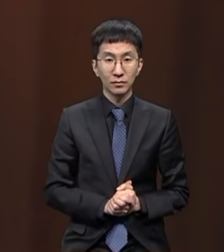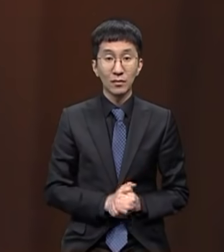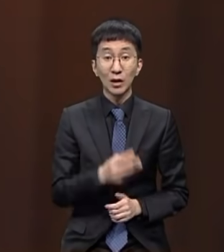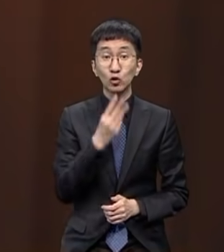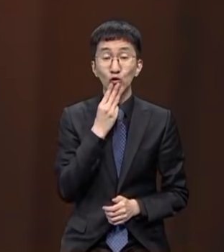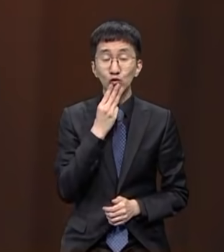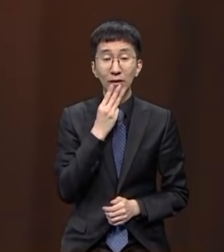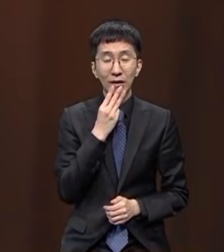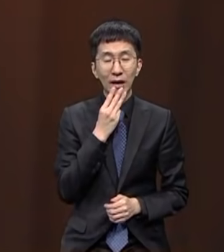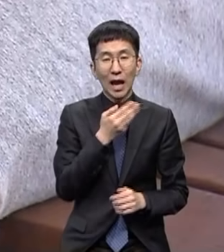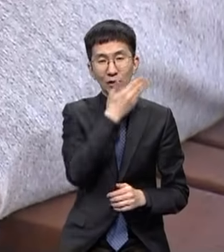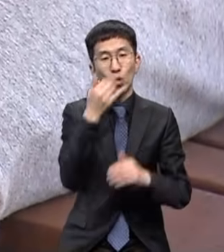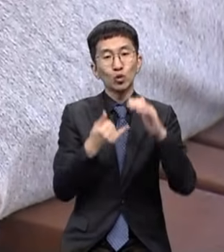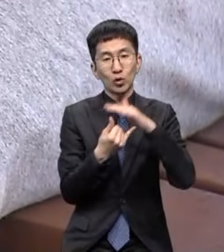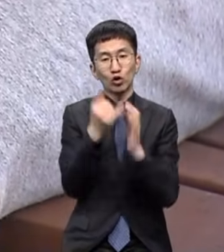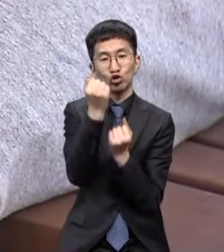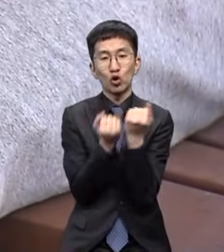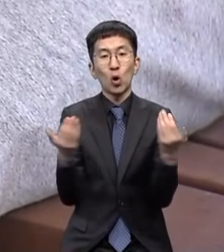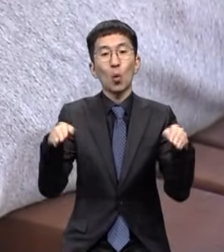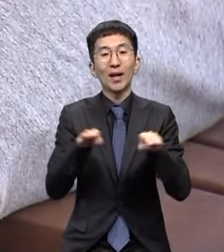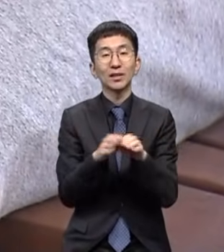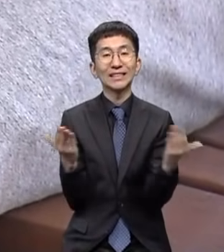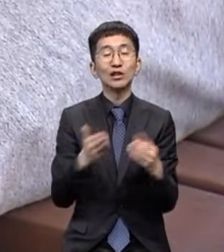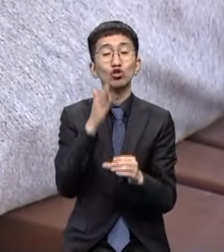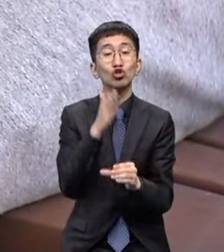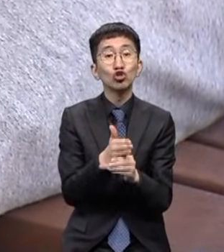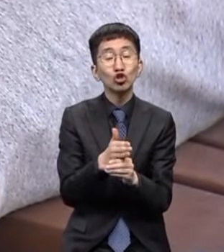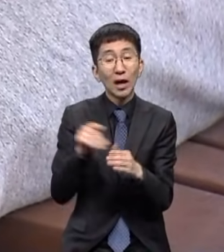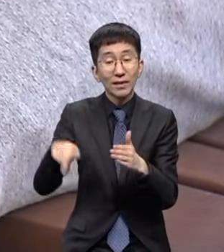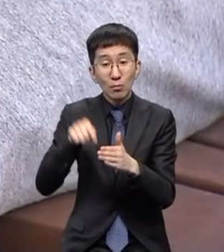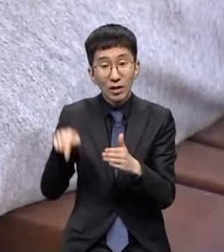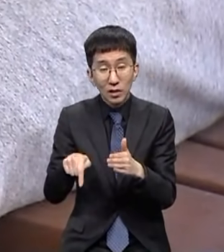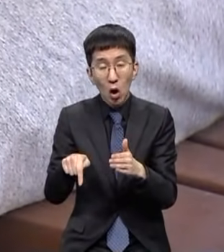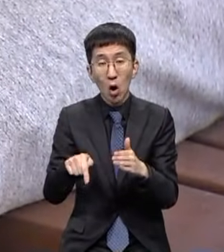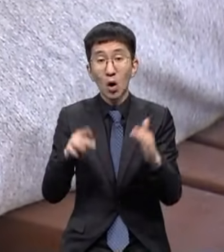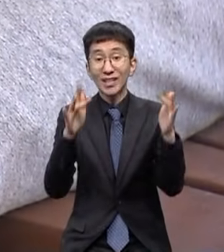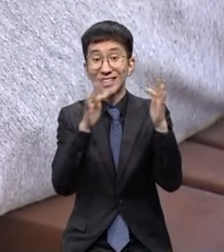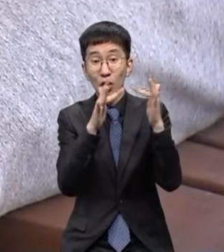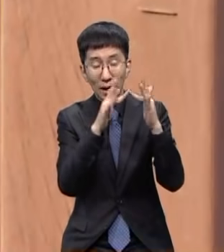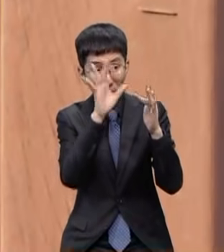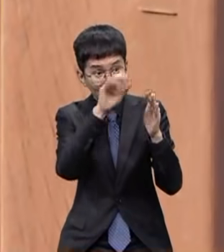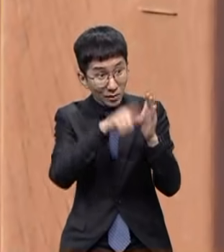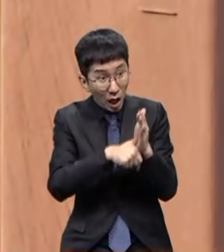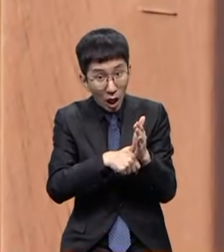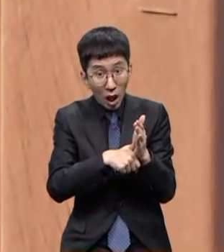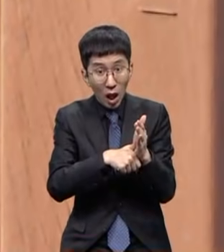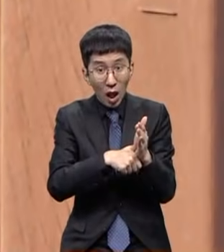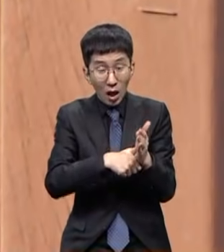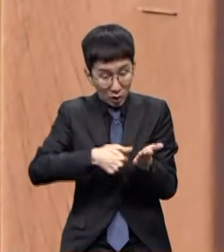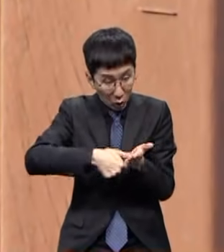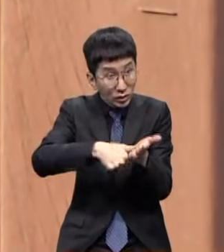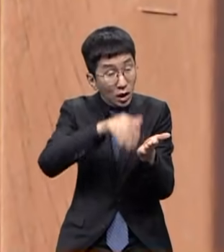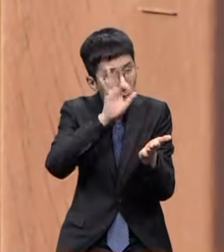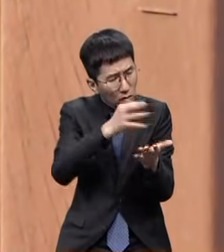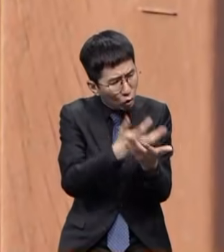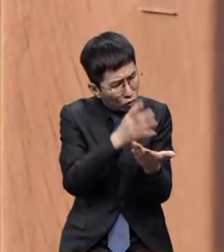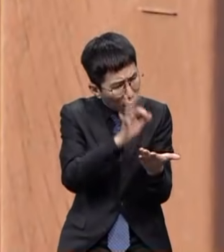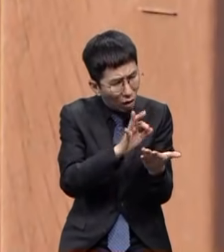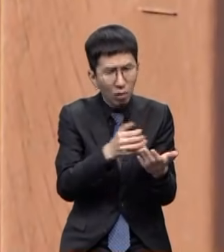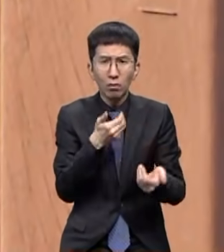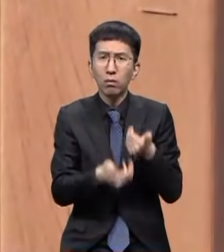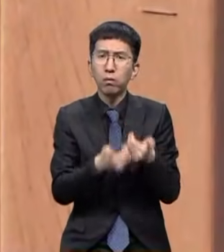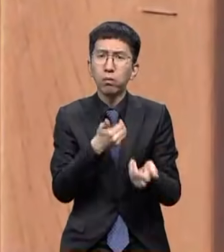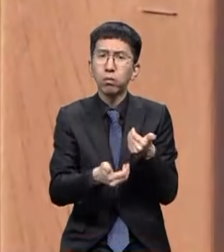서울의 한 청소년 수련관에서 근무하던 A씨는 내부 전산망에 올라온 업무 추진비 결제 문서를 보고 이상한 점을